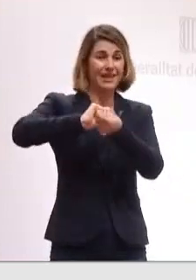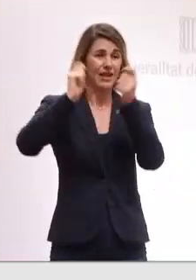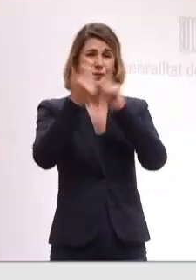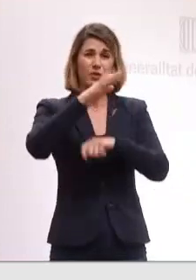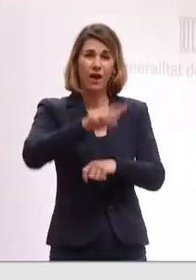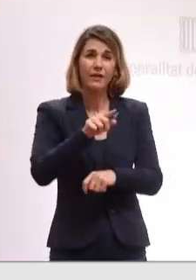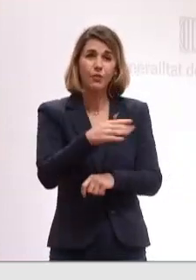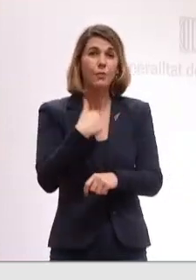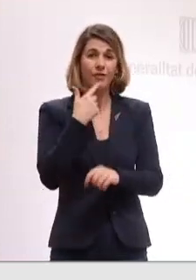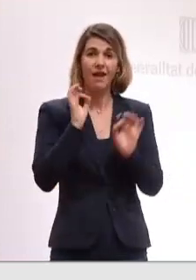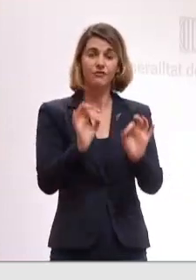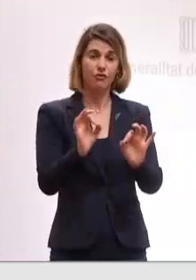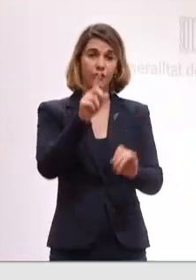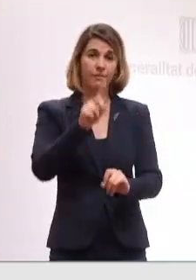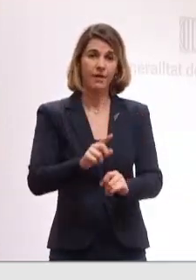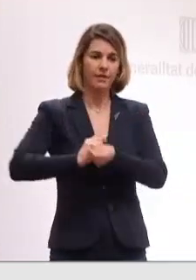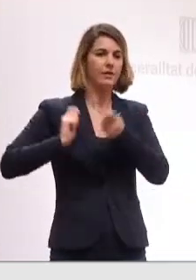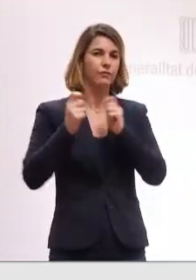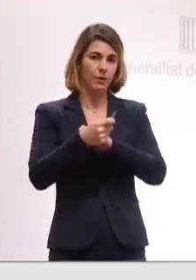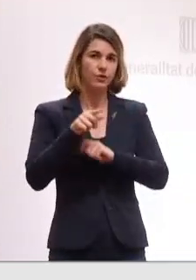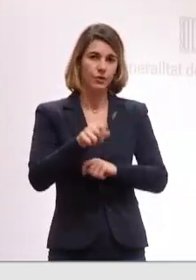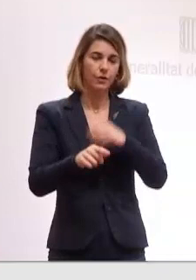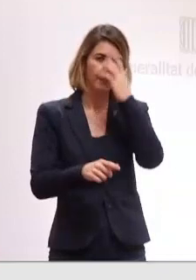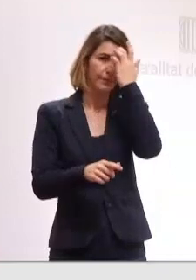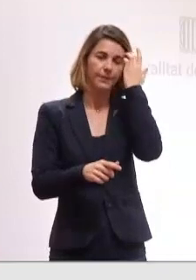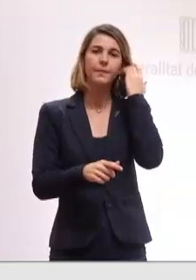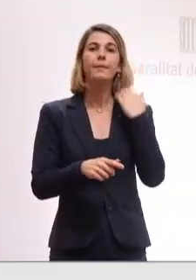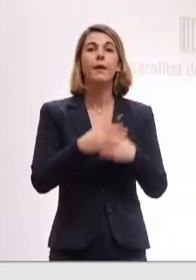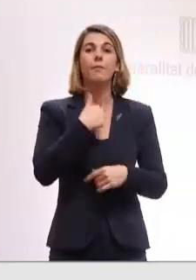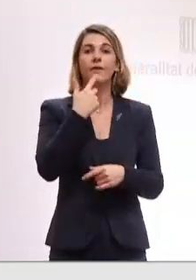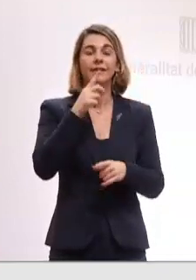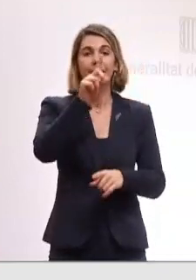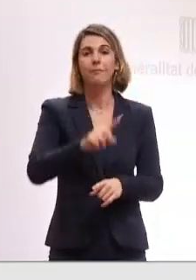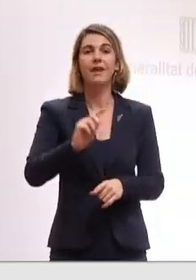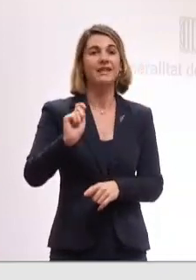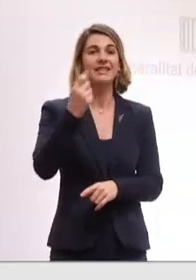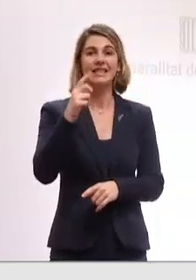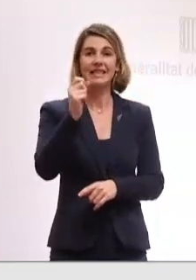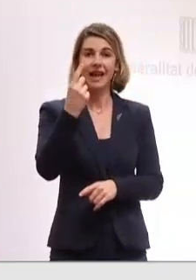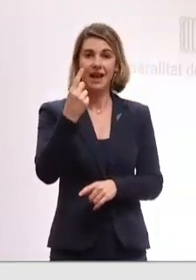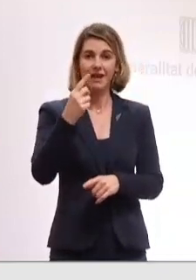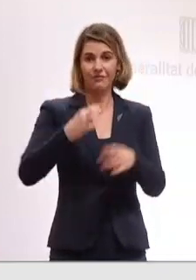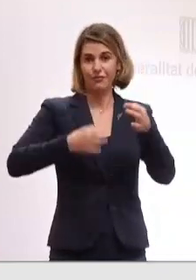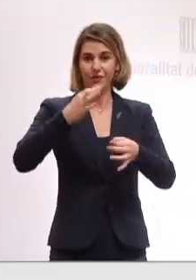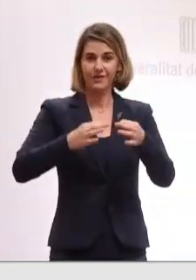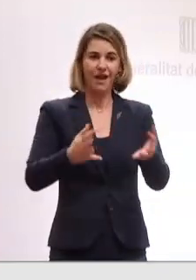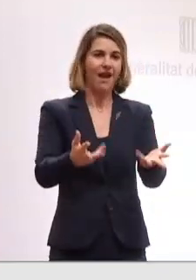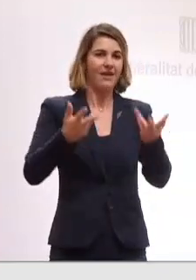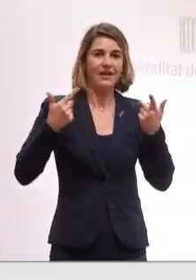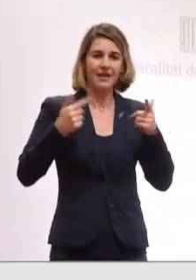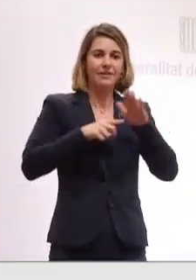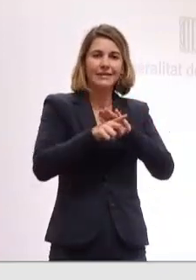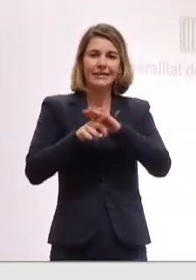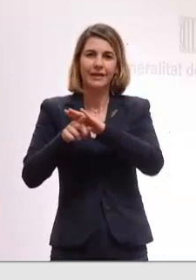també parlem d'això. Entre altres qüestions, de la digitalització de la justícia, l'agilització